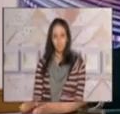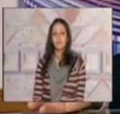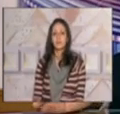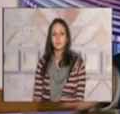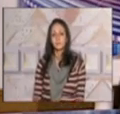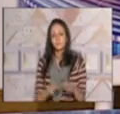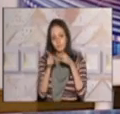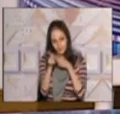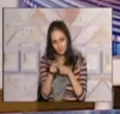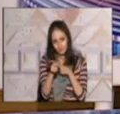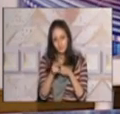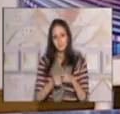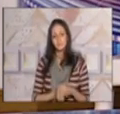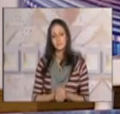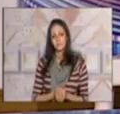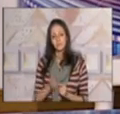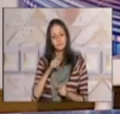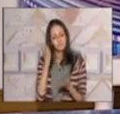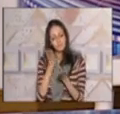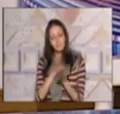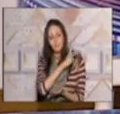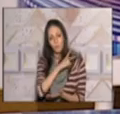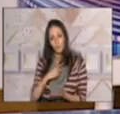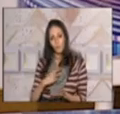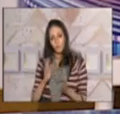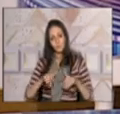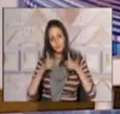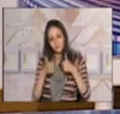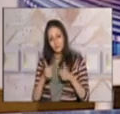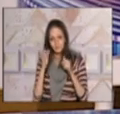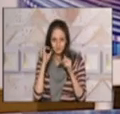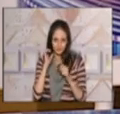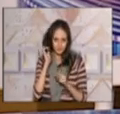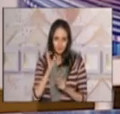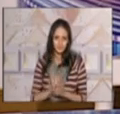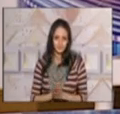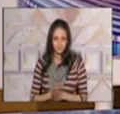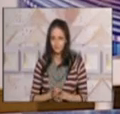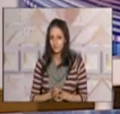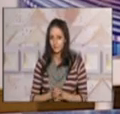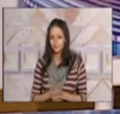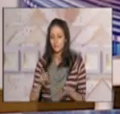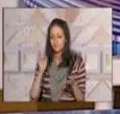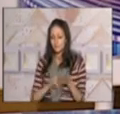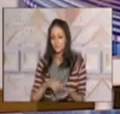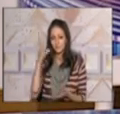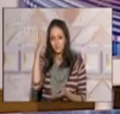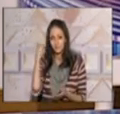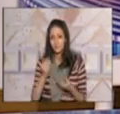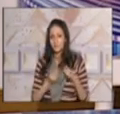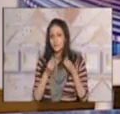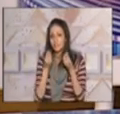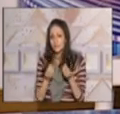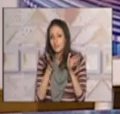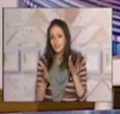وهكذا. فالحقيقه الحكومه بتبذل، وده يخليني ارجع للنقطه اللي انا قلتها في الاول، إن الجائزة هي أحد الروافد